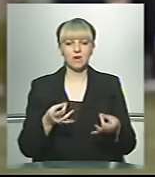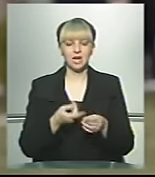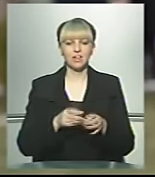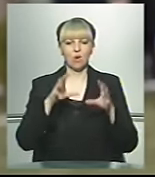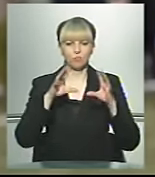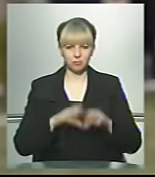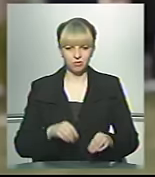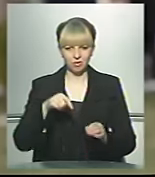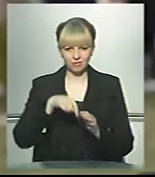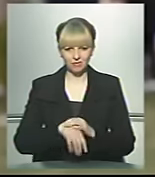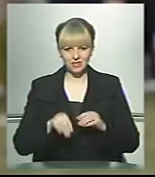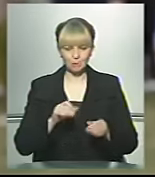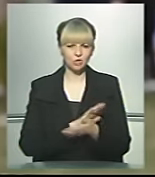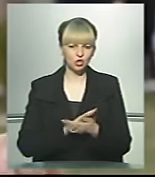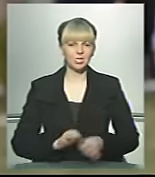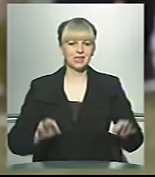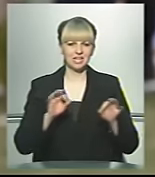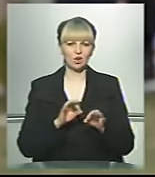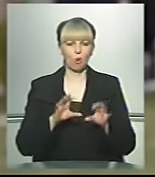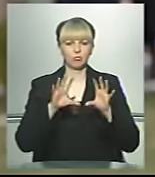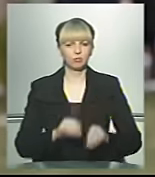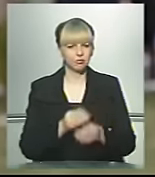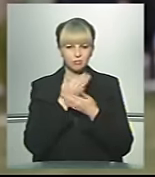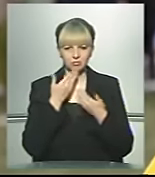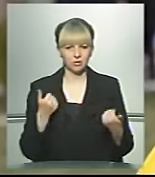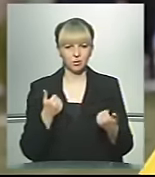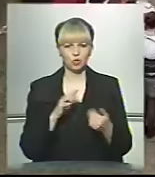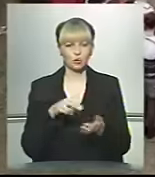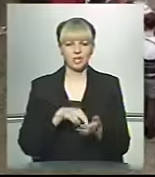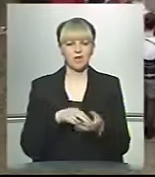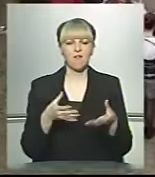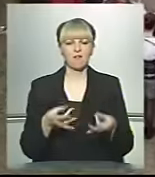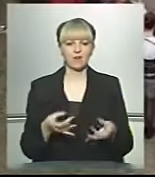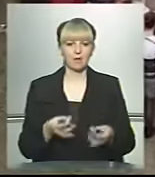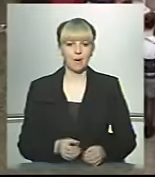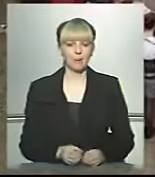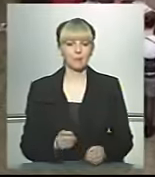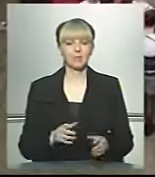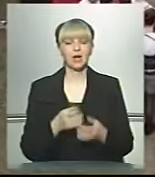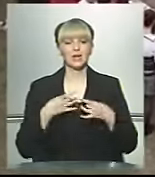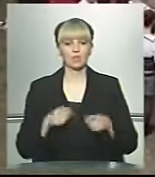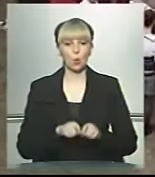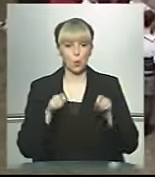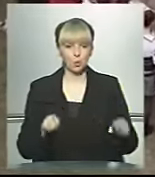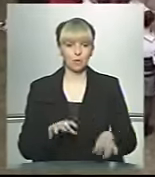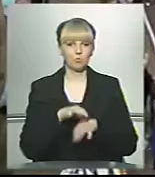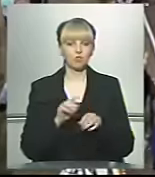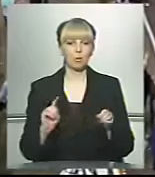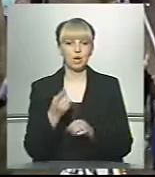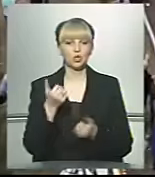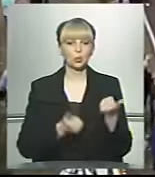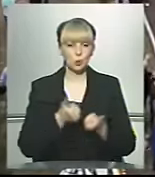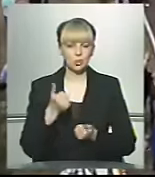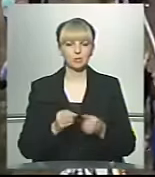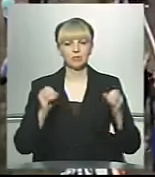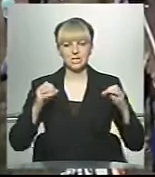уходит в землю чисто и никаких проблем. Просачивается здесь, чтобы не было и стояла влага. На урочисте відкриття і проведення першого